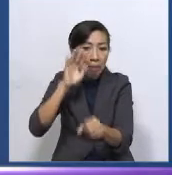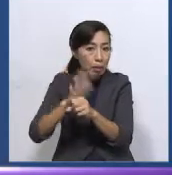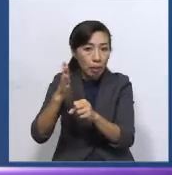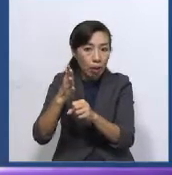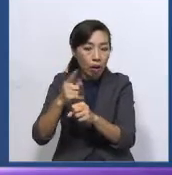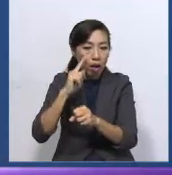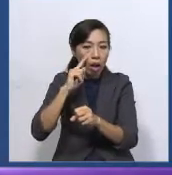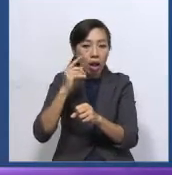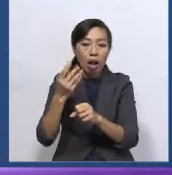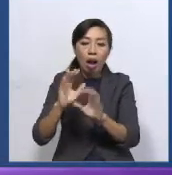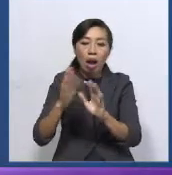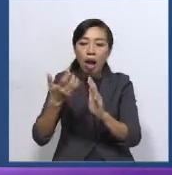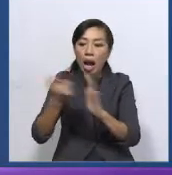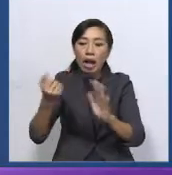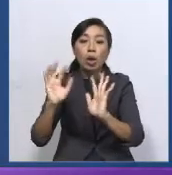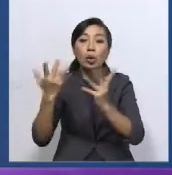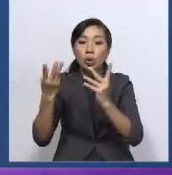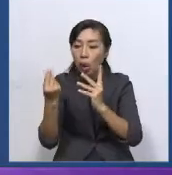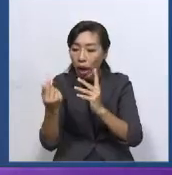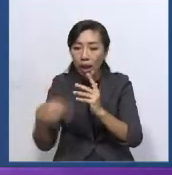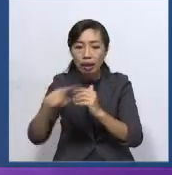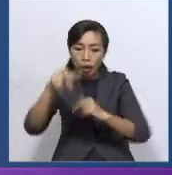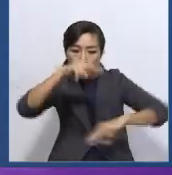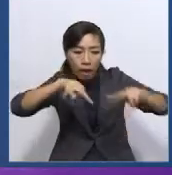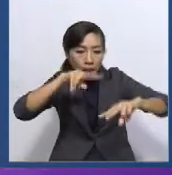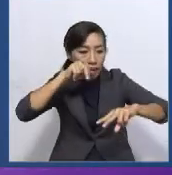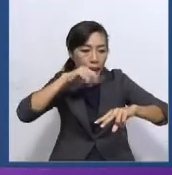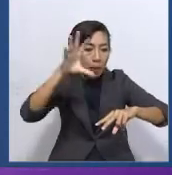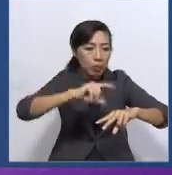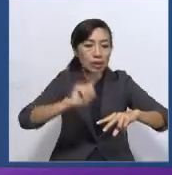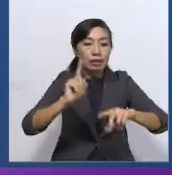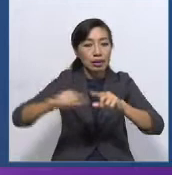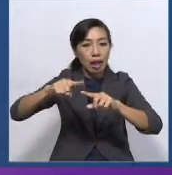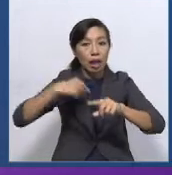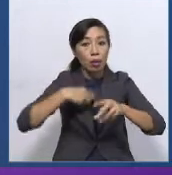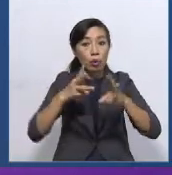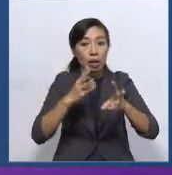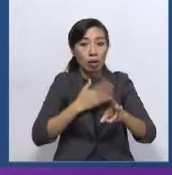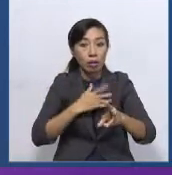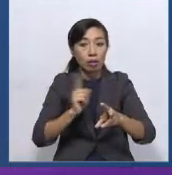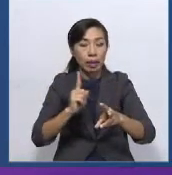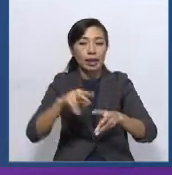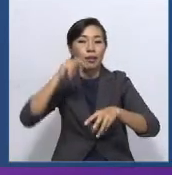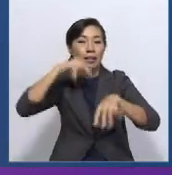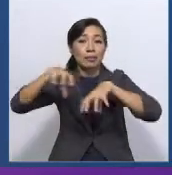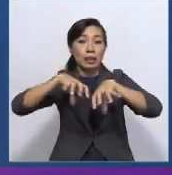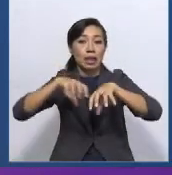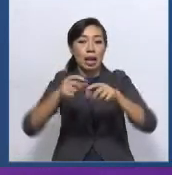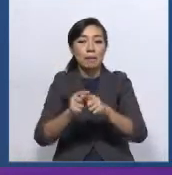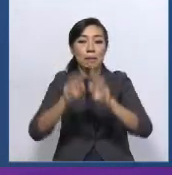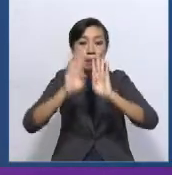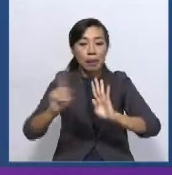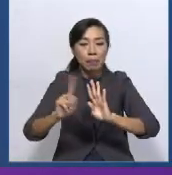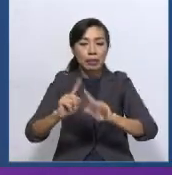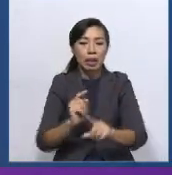มาให้เพียงพอต่อความต้องการได้ยังไงนะครับวิธีการของเราก็คือว่าเราได้มีการจัดการน้ำในรูปแบบ